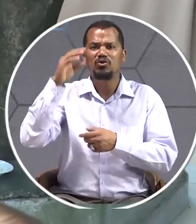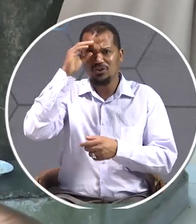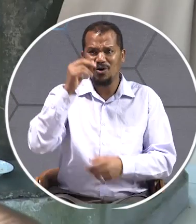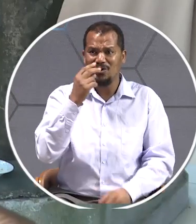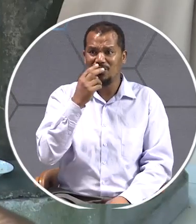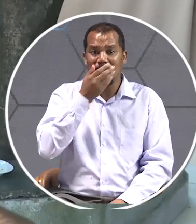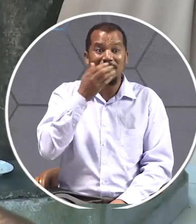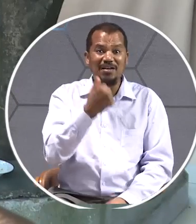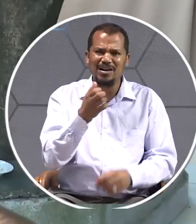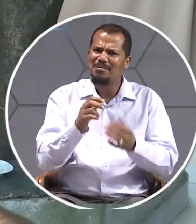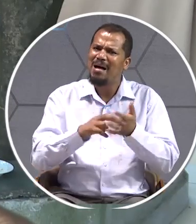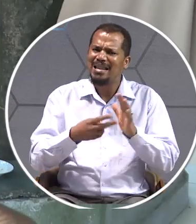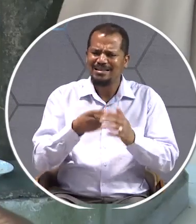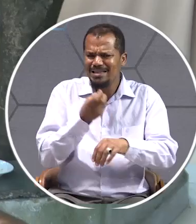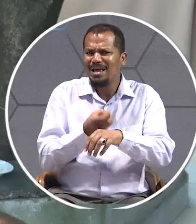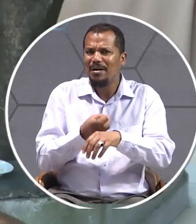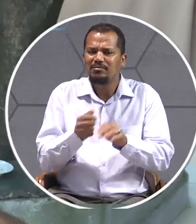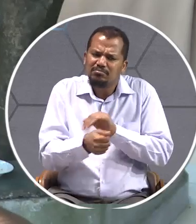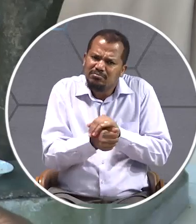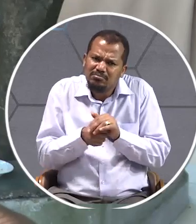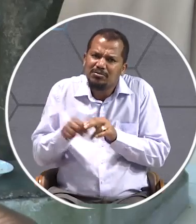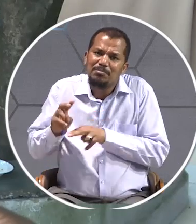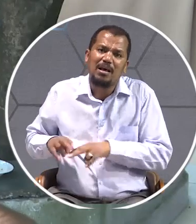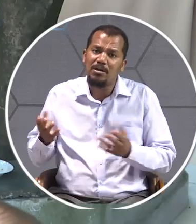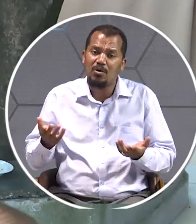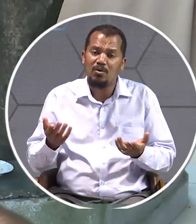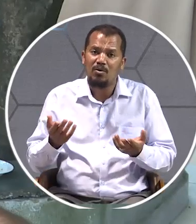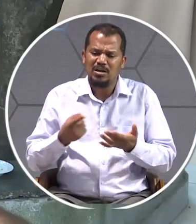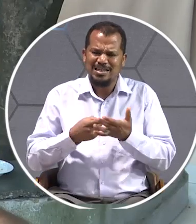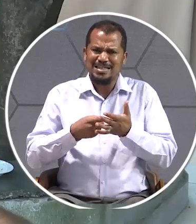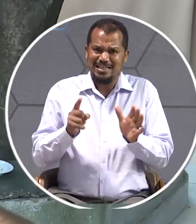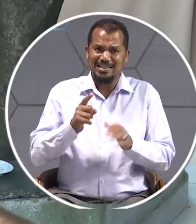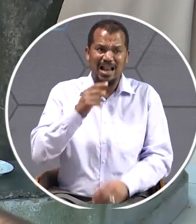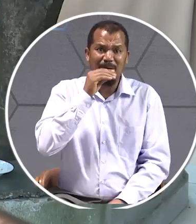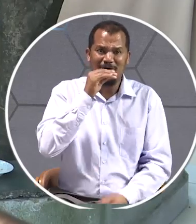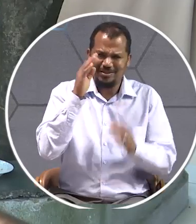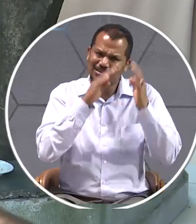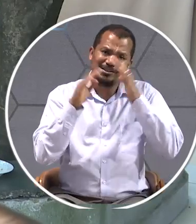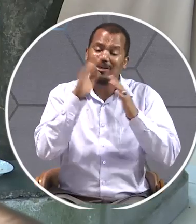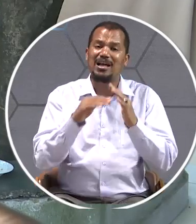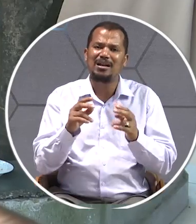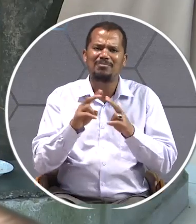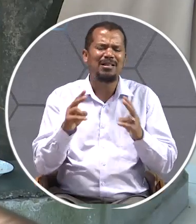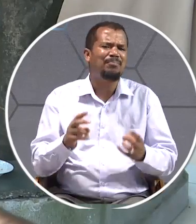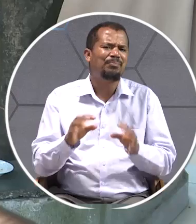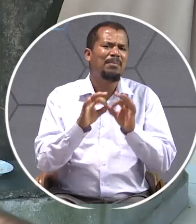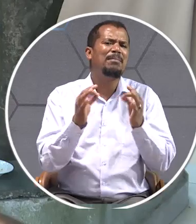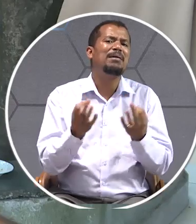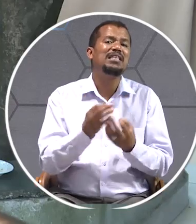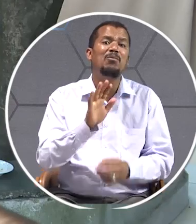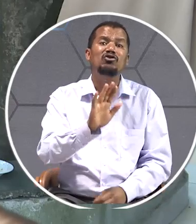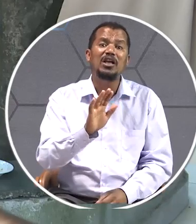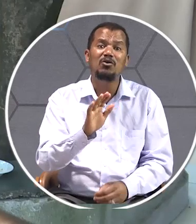እንኳን ሲደፍርሽ መደፈር ማለት ከባድ ነው። በቃ ተደብቆ ነው የተደበቀ ነገር ደግሞ ገልጸሽ ለማውጣት የምትቸገሪባቸው በጣም